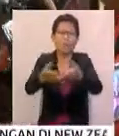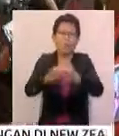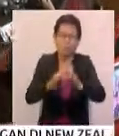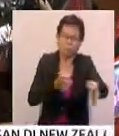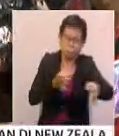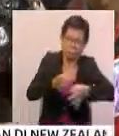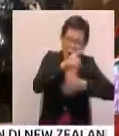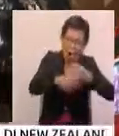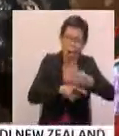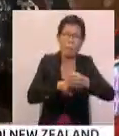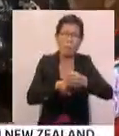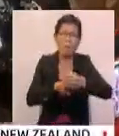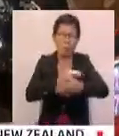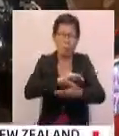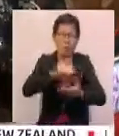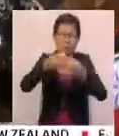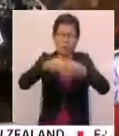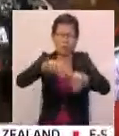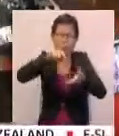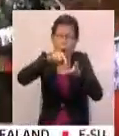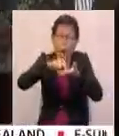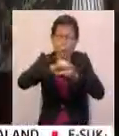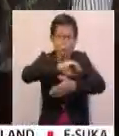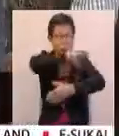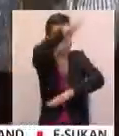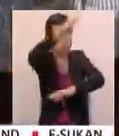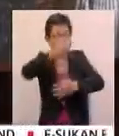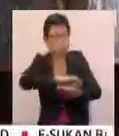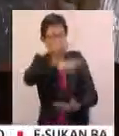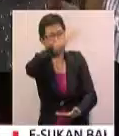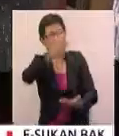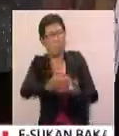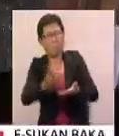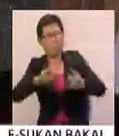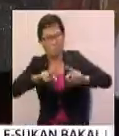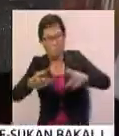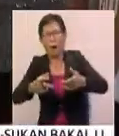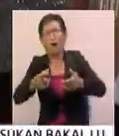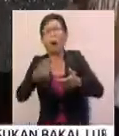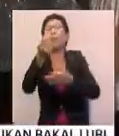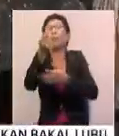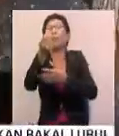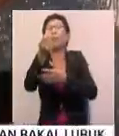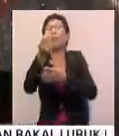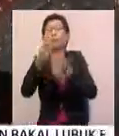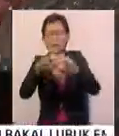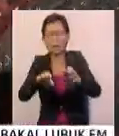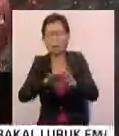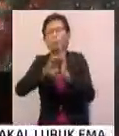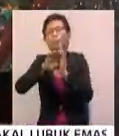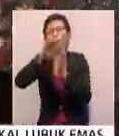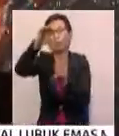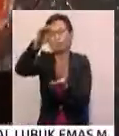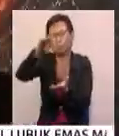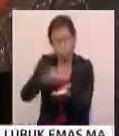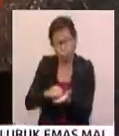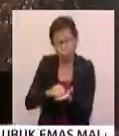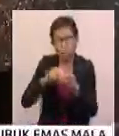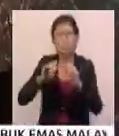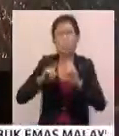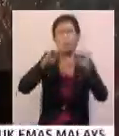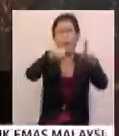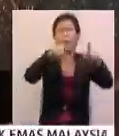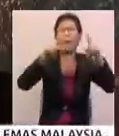mengulas mengenai berlakunya lambakan telur ayam di pasaran yang akan menyebabkan kemungkinan harganya turun terdahulu beliau menghadiri Majlis